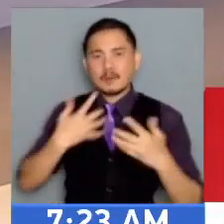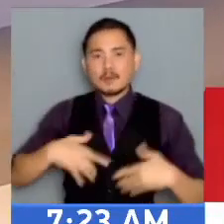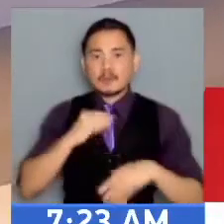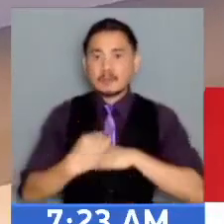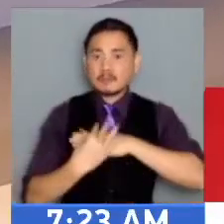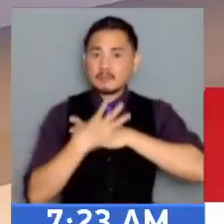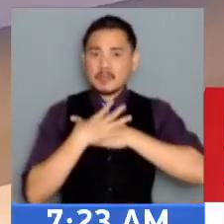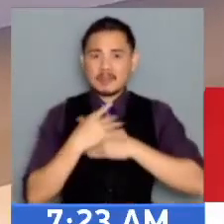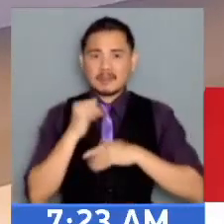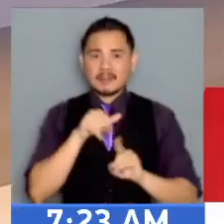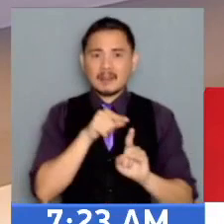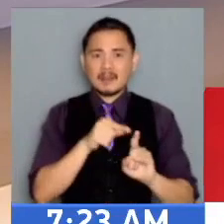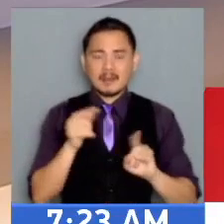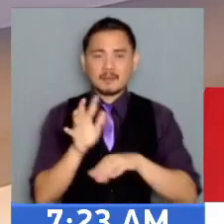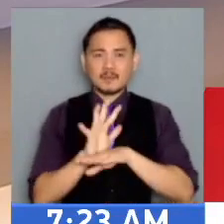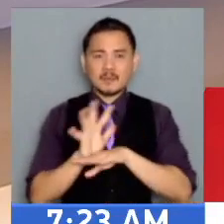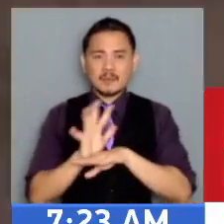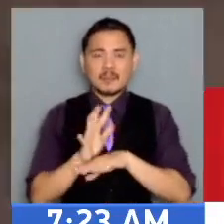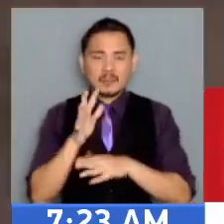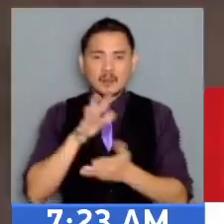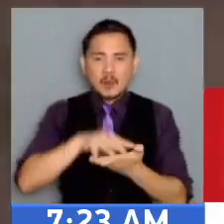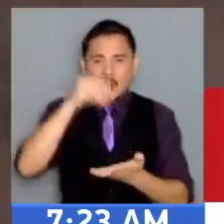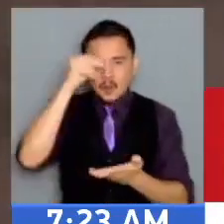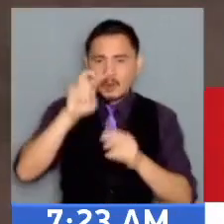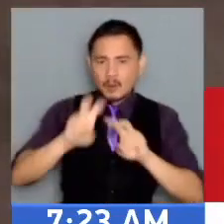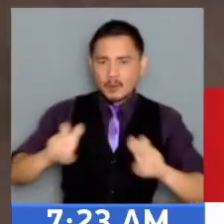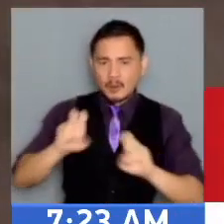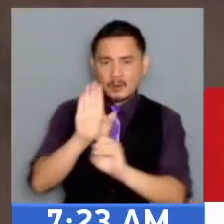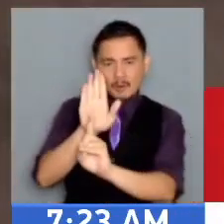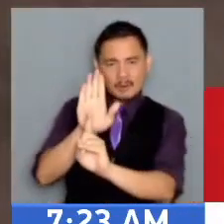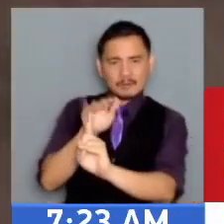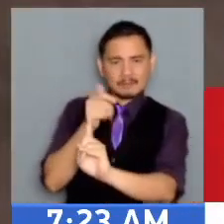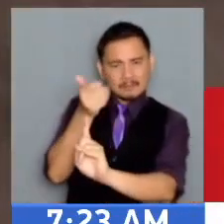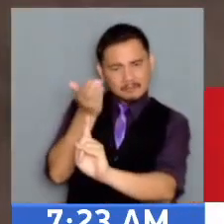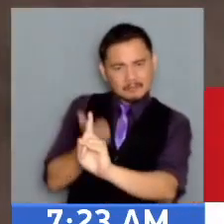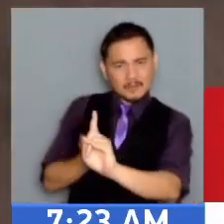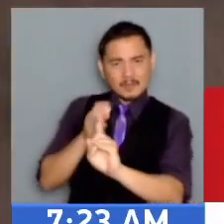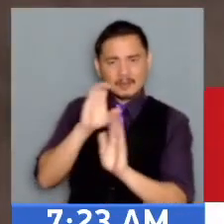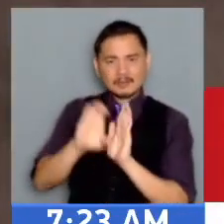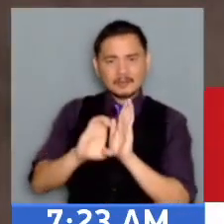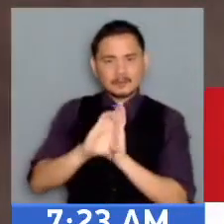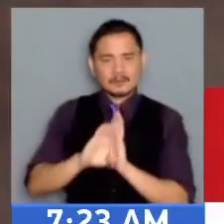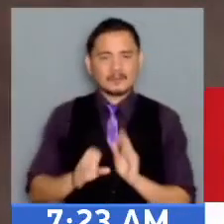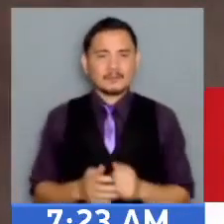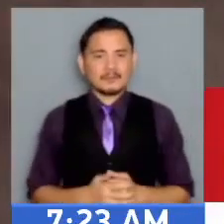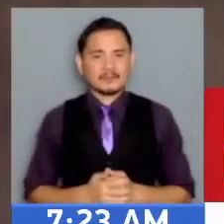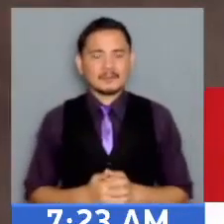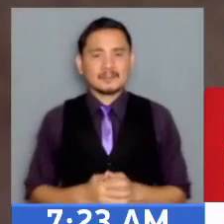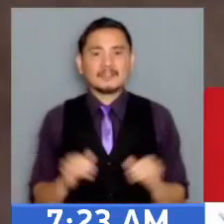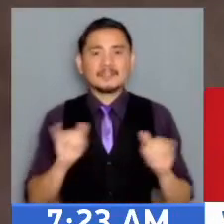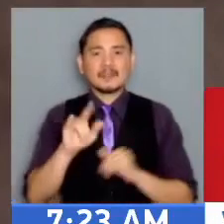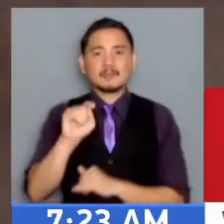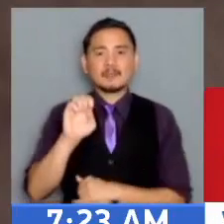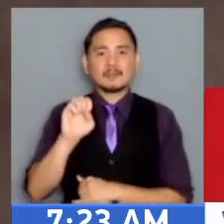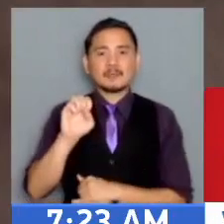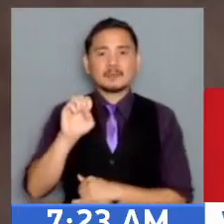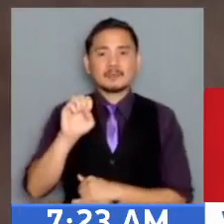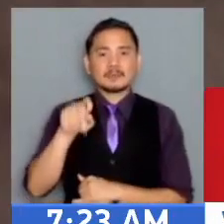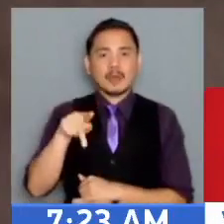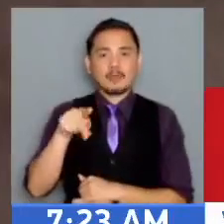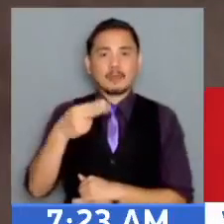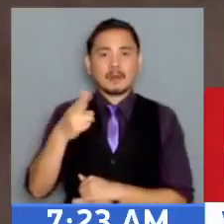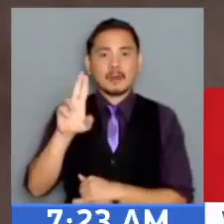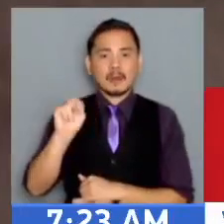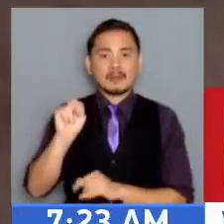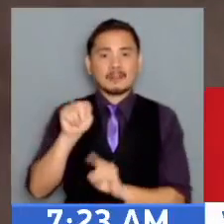para mapag-aralan ko si Steve Armstrong. Top Gun. Oh, Tom Cruise. Si Maverick. Mm-mm. Feeling ko siya yung